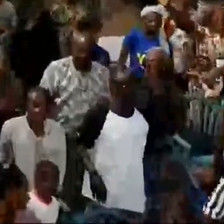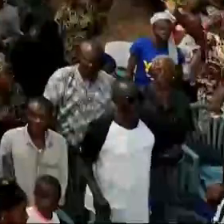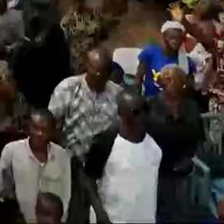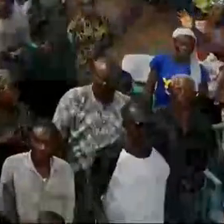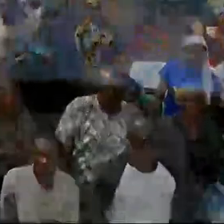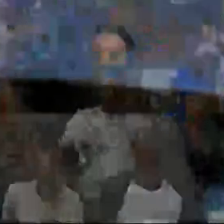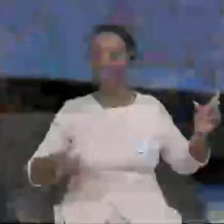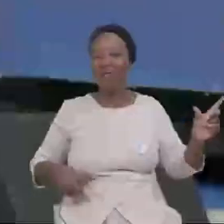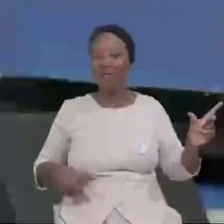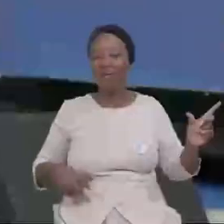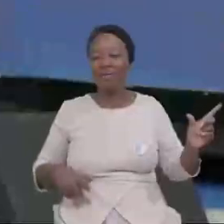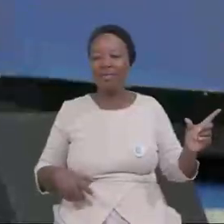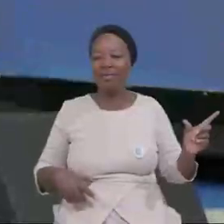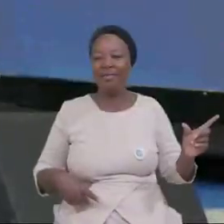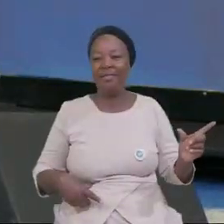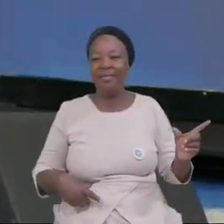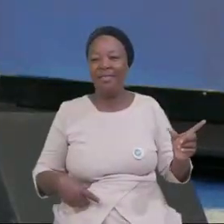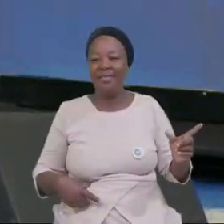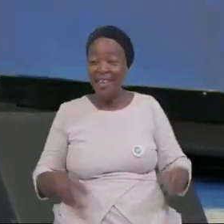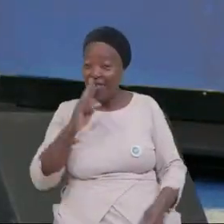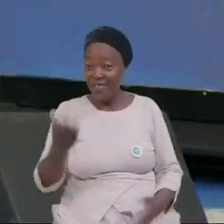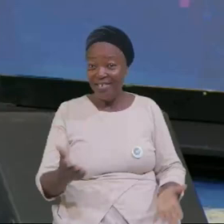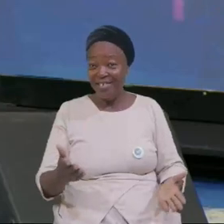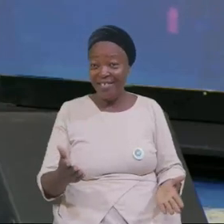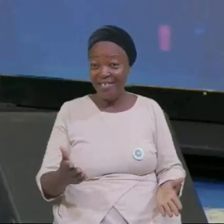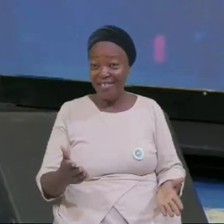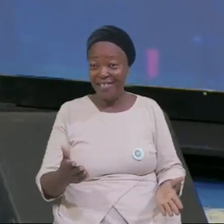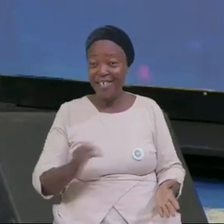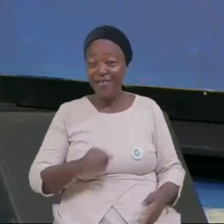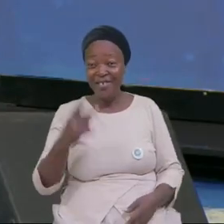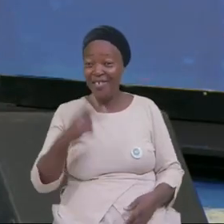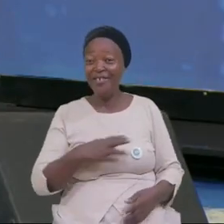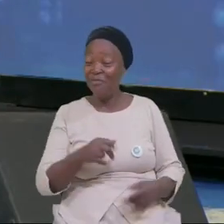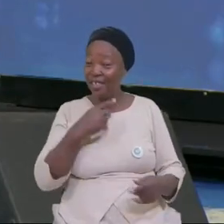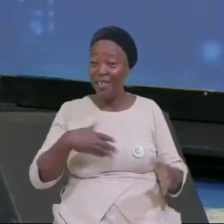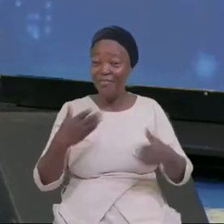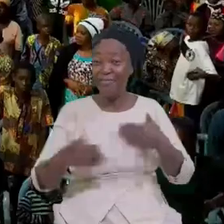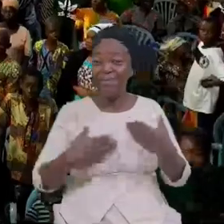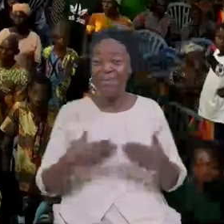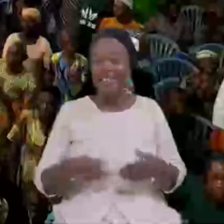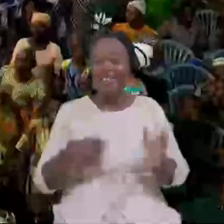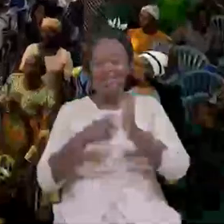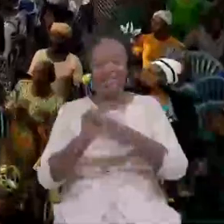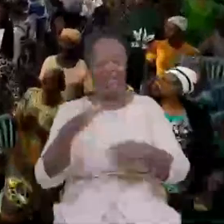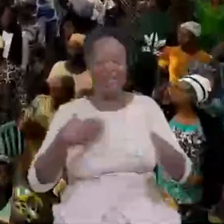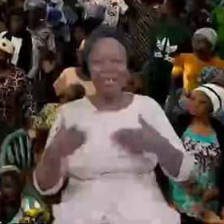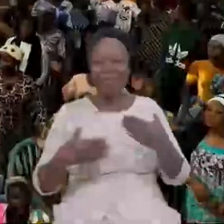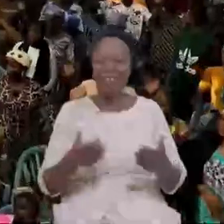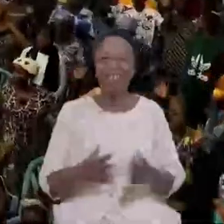Est-ce que vous êtes là? Je vous vois, mais je ne vous entends pas bien.